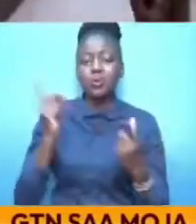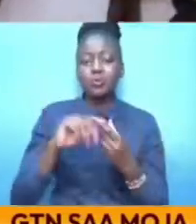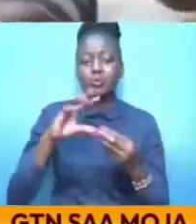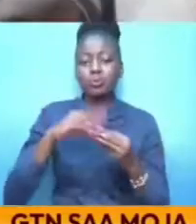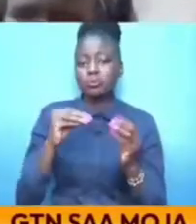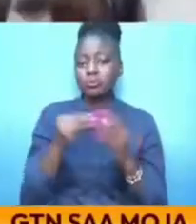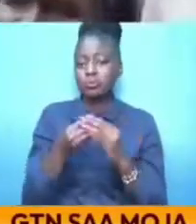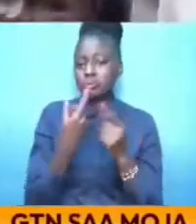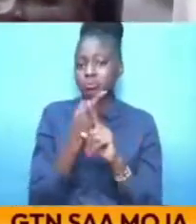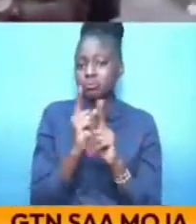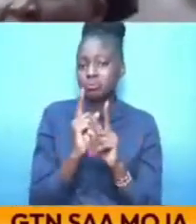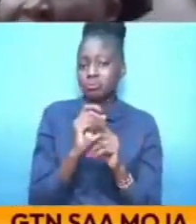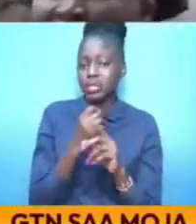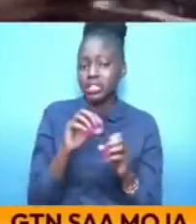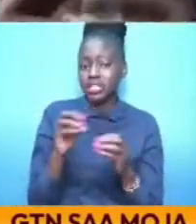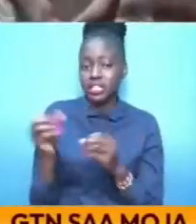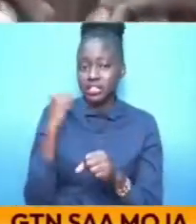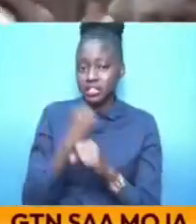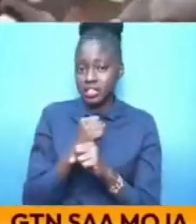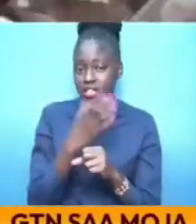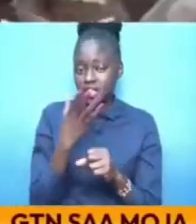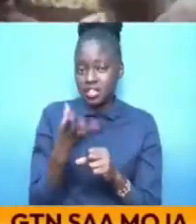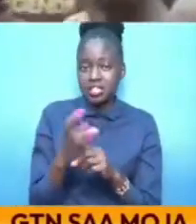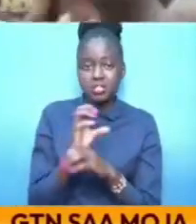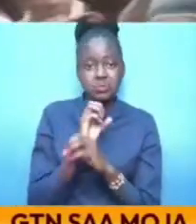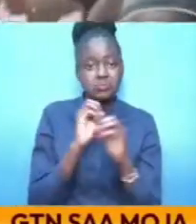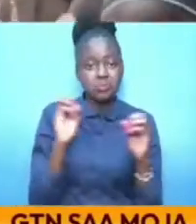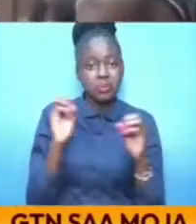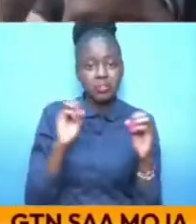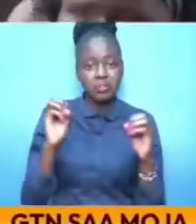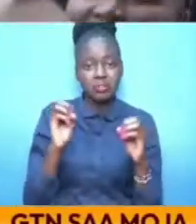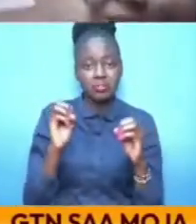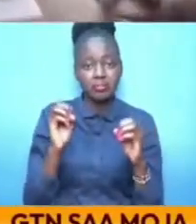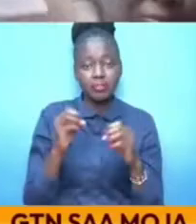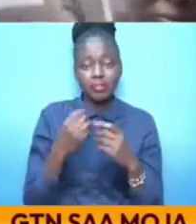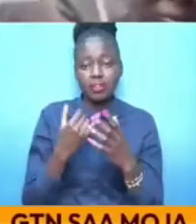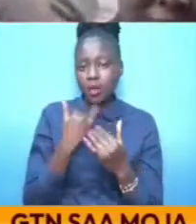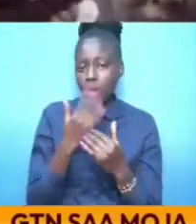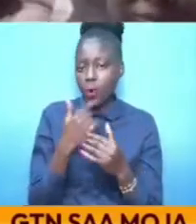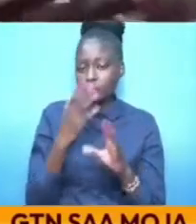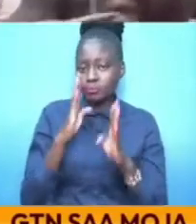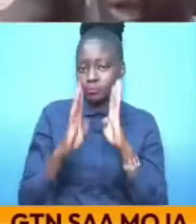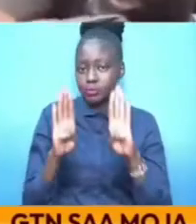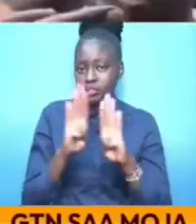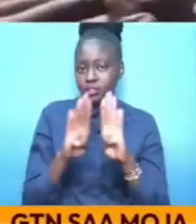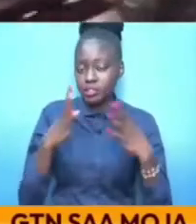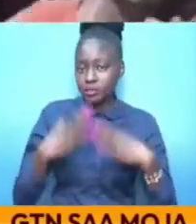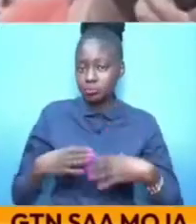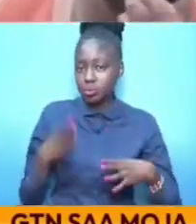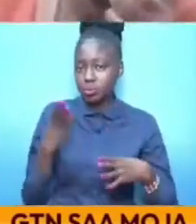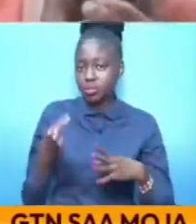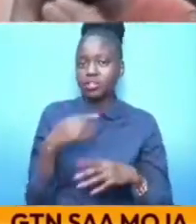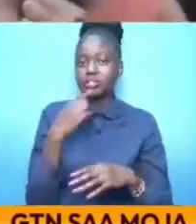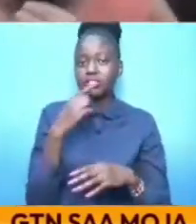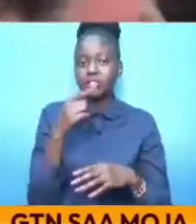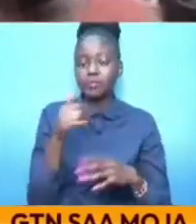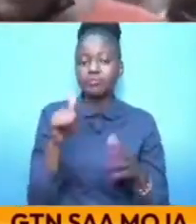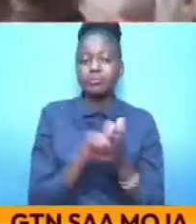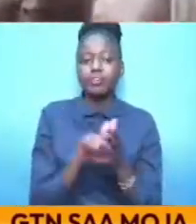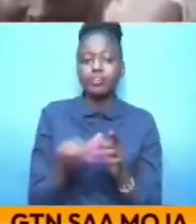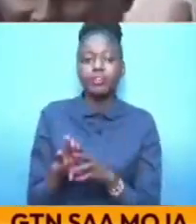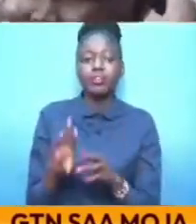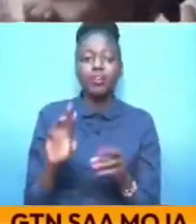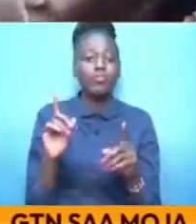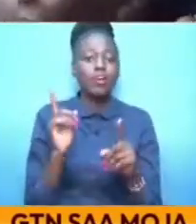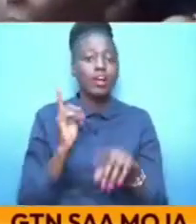ila akashindwa kundradhi kufanya hivyo. Wafanyabiashara hao pia walimkosoa gavana kwa